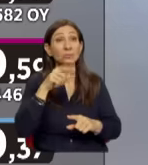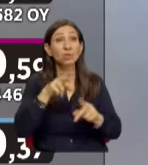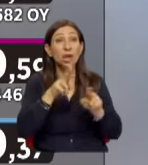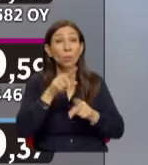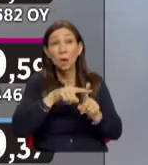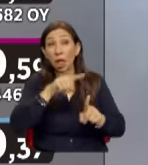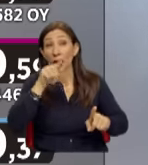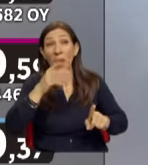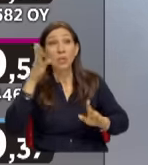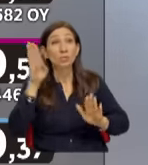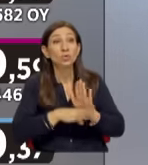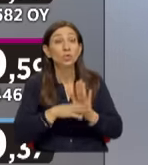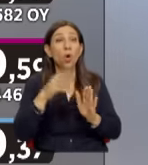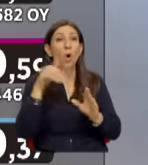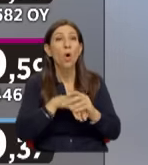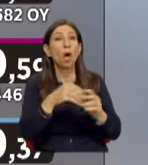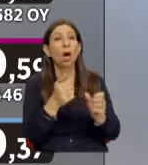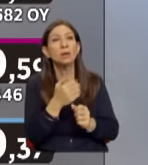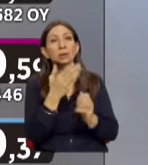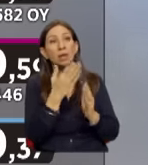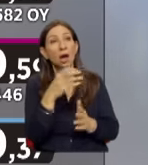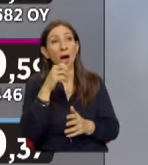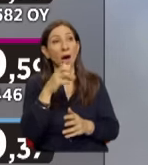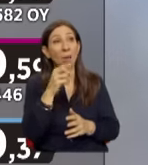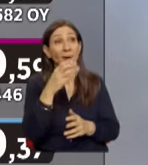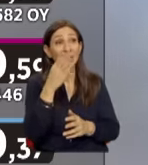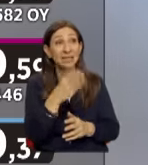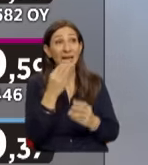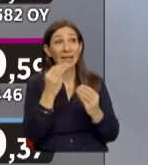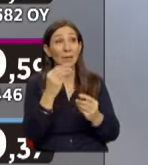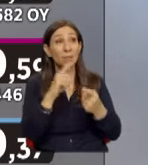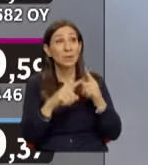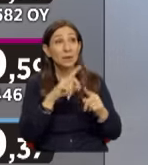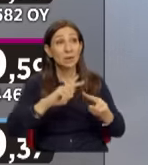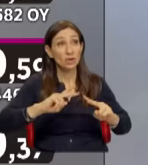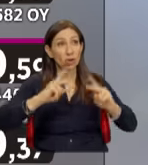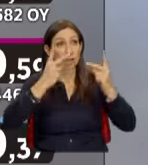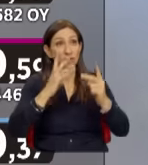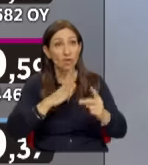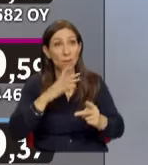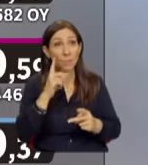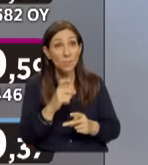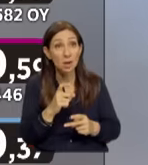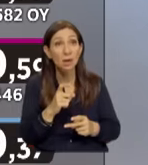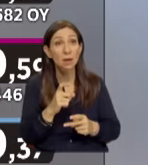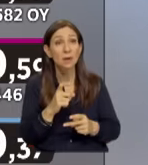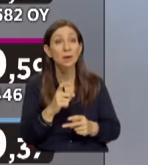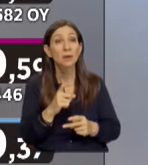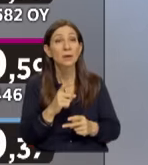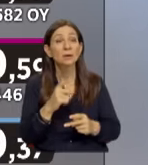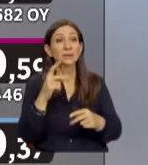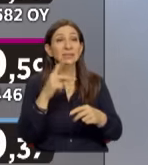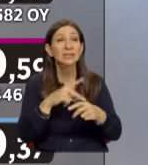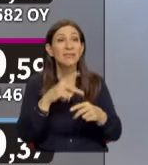bugüne kadar en düşük oy oranını aldı. AK Parti'den İYİ Parti'ye bir geçiş mi var mı? Geçiş var mı?